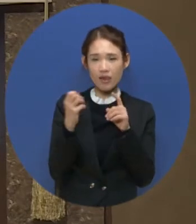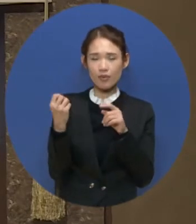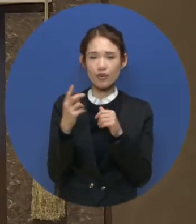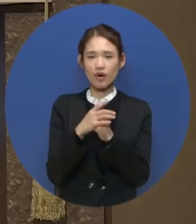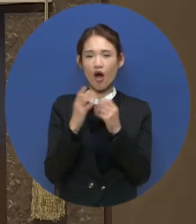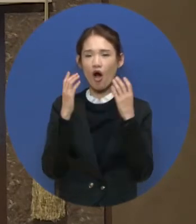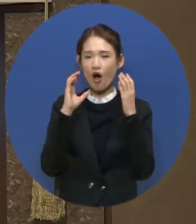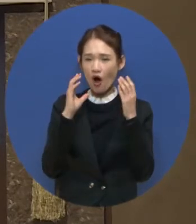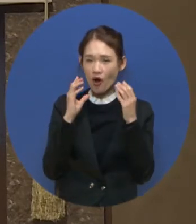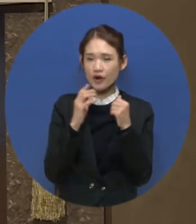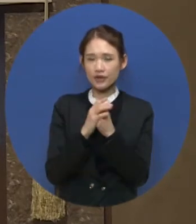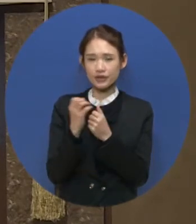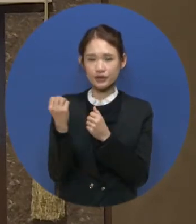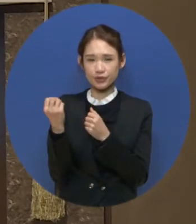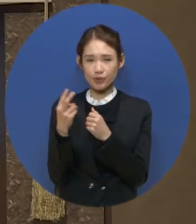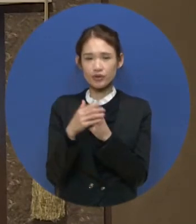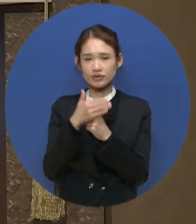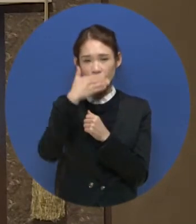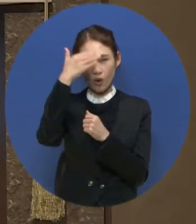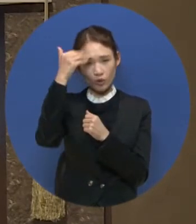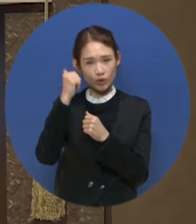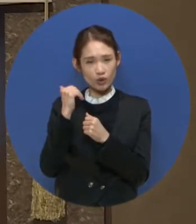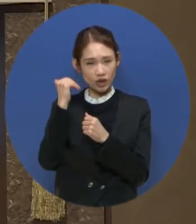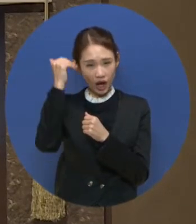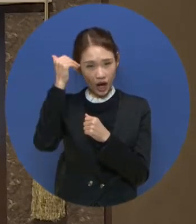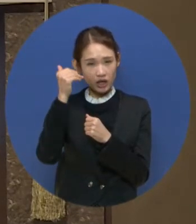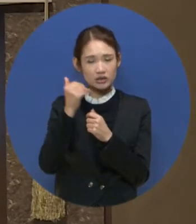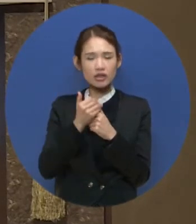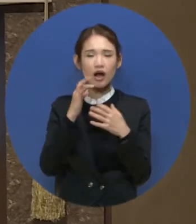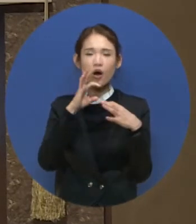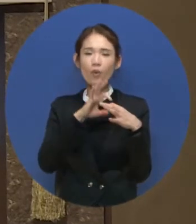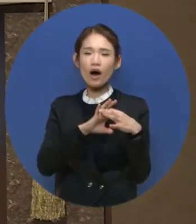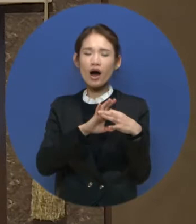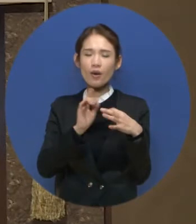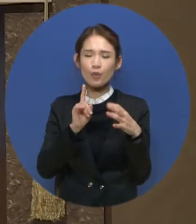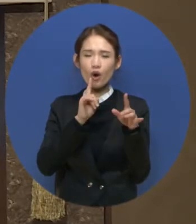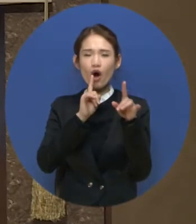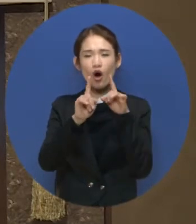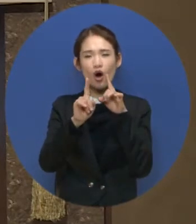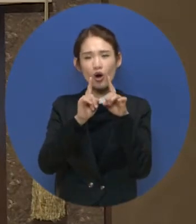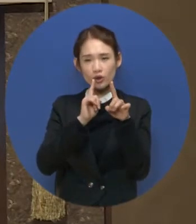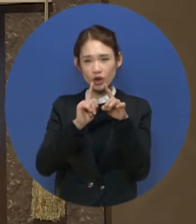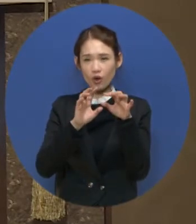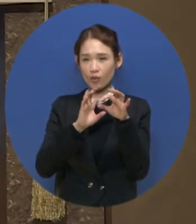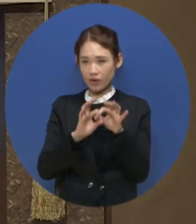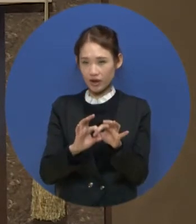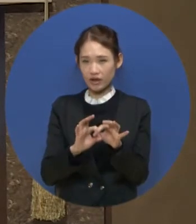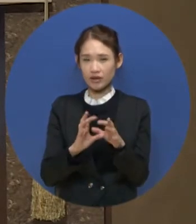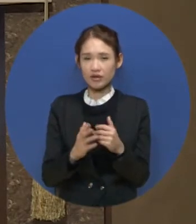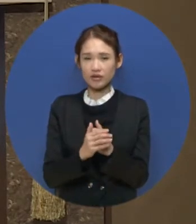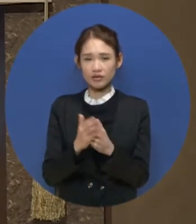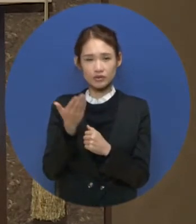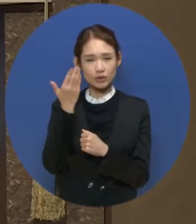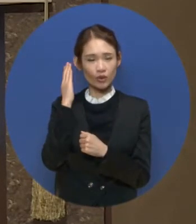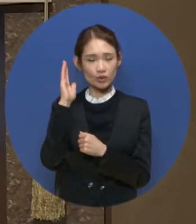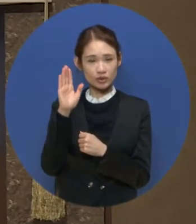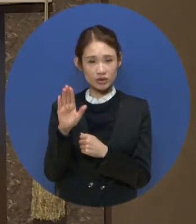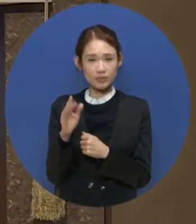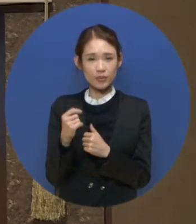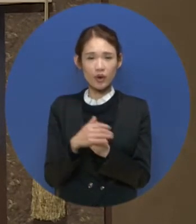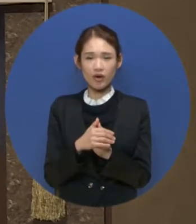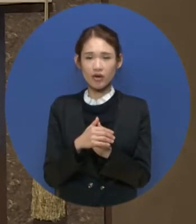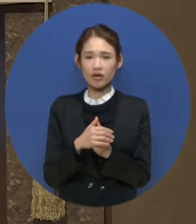뭐 어린아이뿐만 아니고 청소년이 돼서도 그런 그 언어에 대한 부분들. 요즘은 이제 이렇게